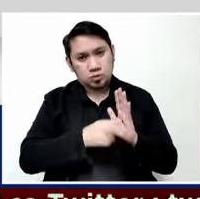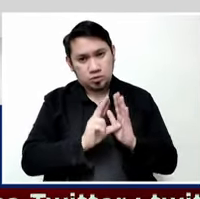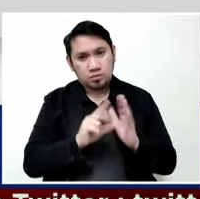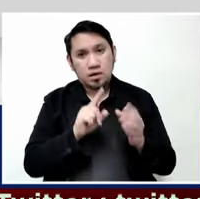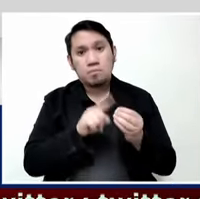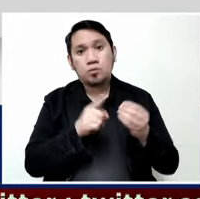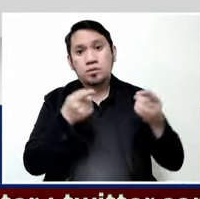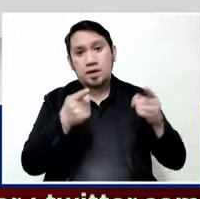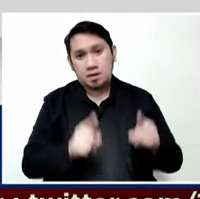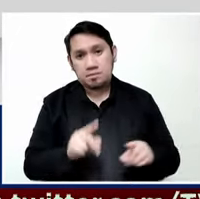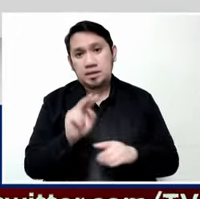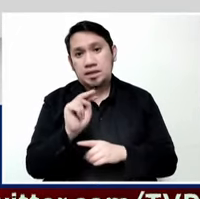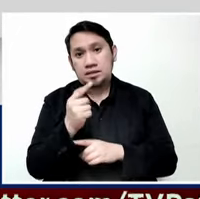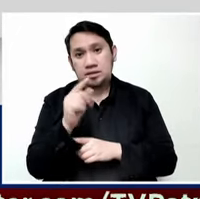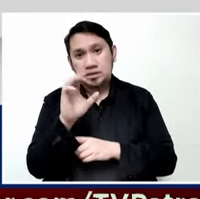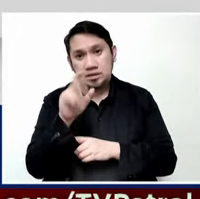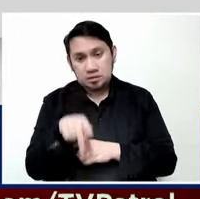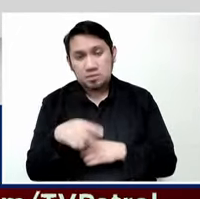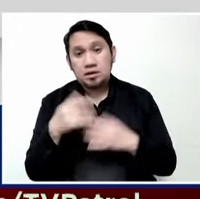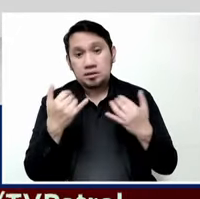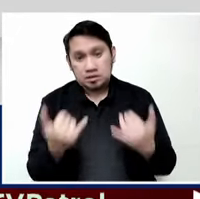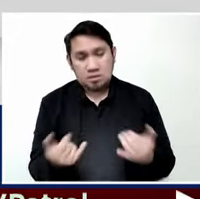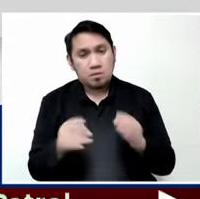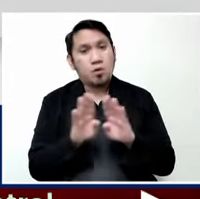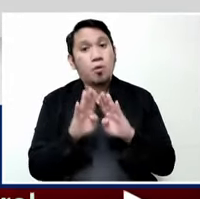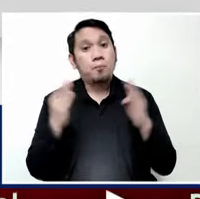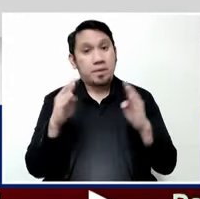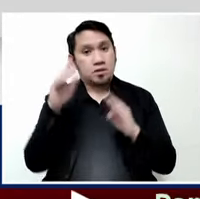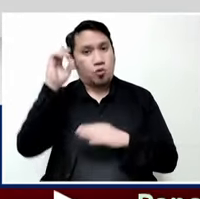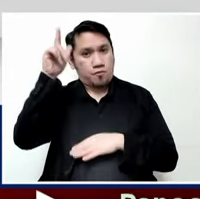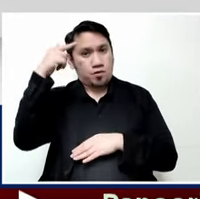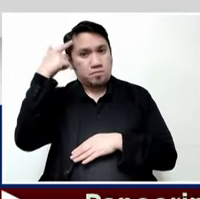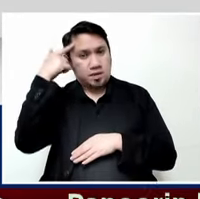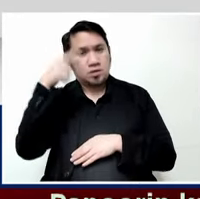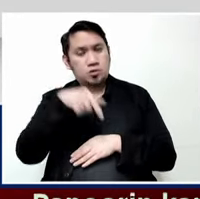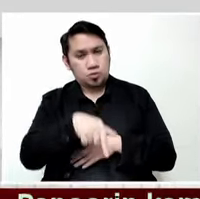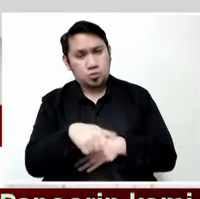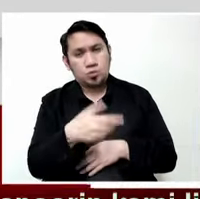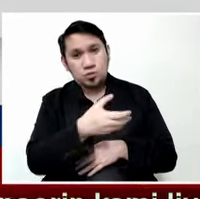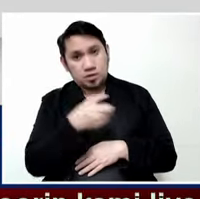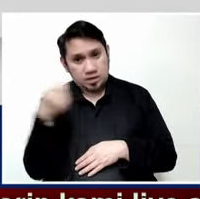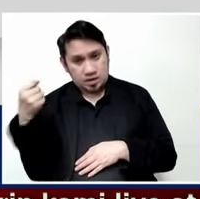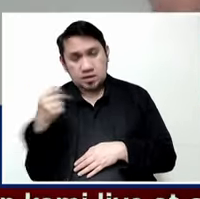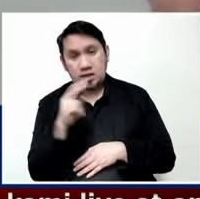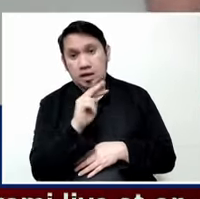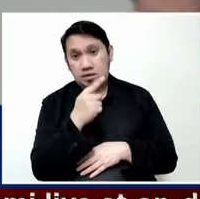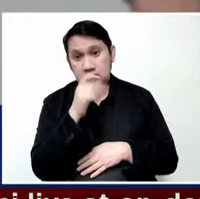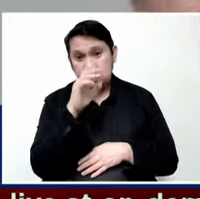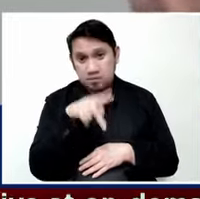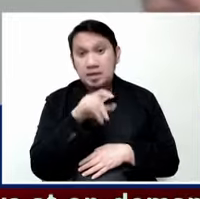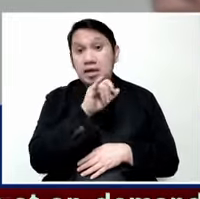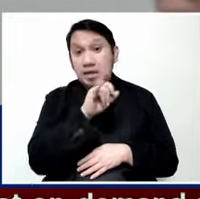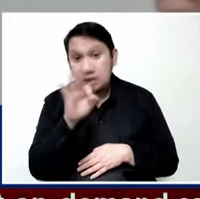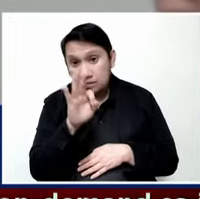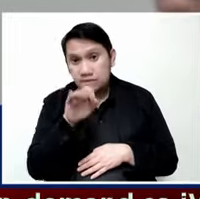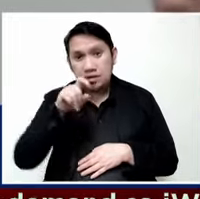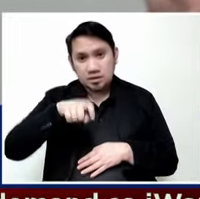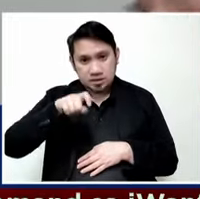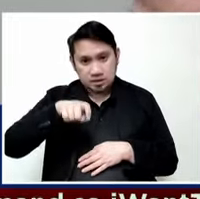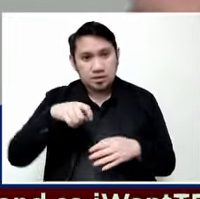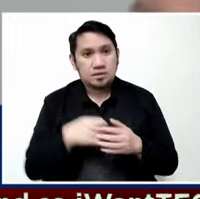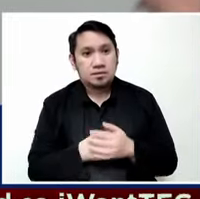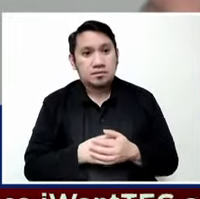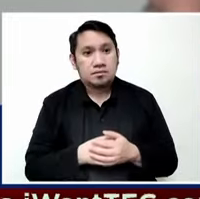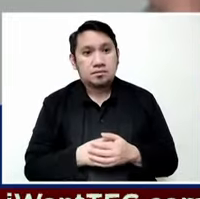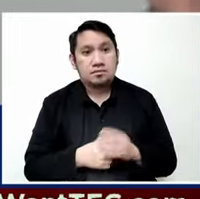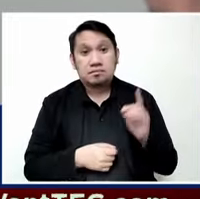NGCP. Kasabay ang pagiging bukas na buwiin ng gobyerno ang operasyon ng NGCP kung kakailanganin. Ang Transco naman kinumpirma